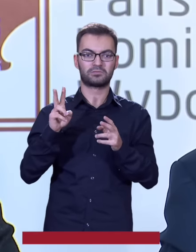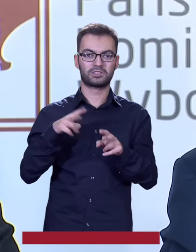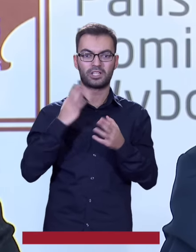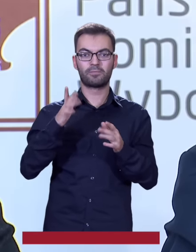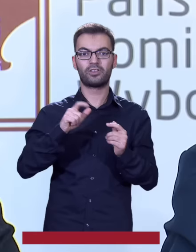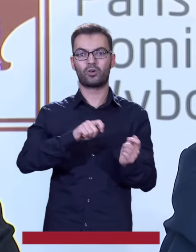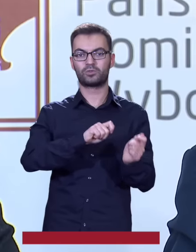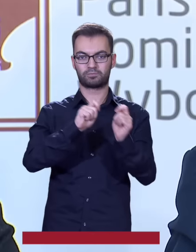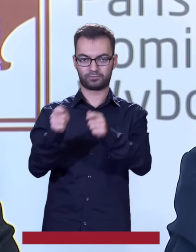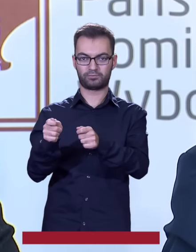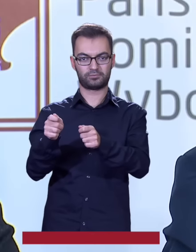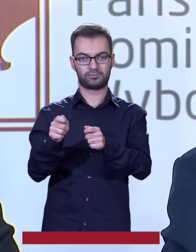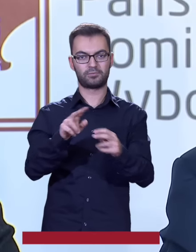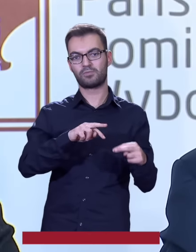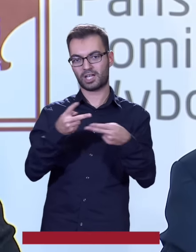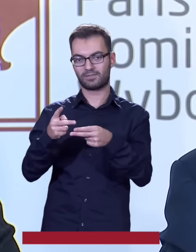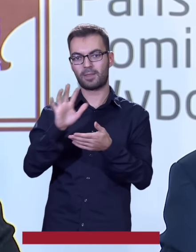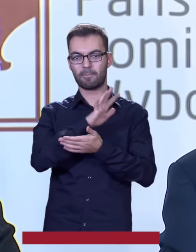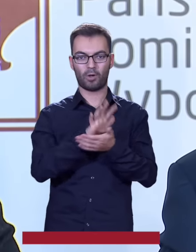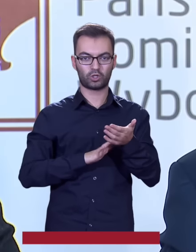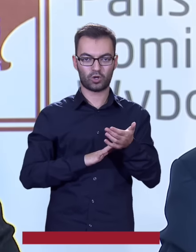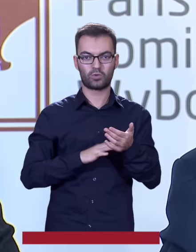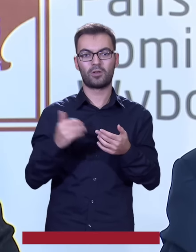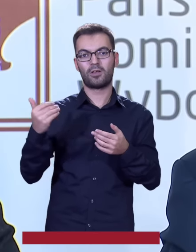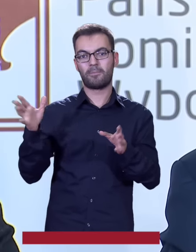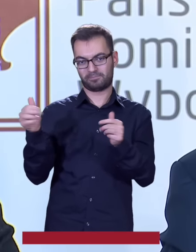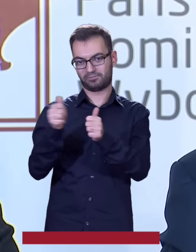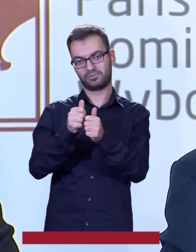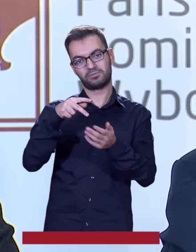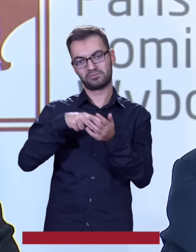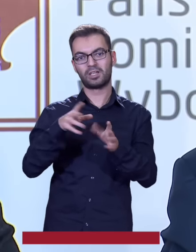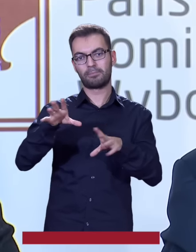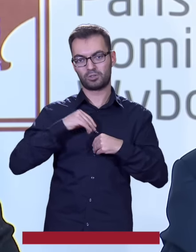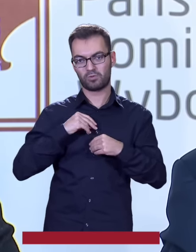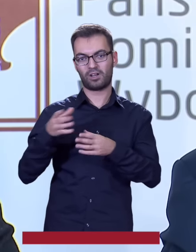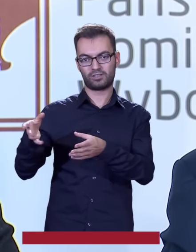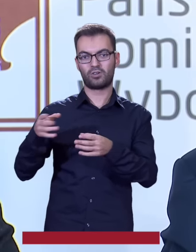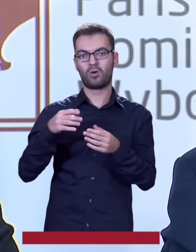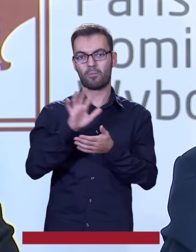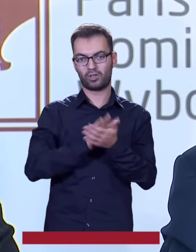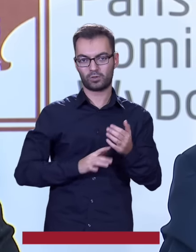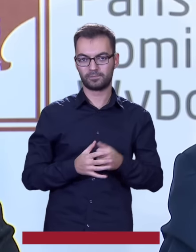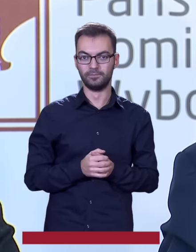doręczane protokoły, uczestniczyć przy przyjmowaniu protokołów.